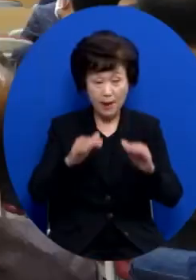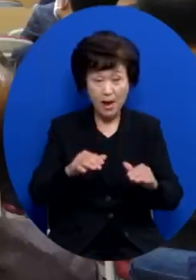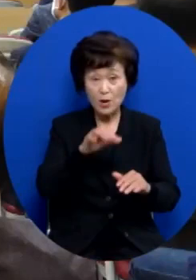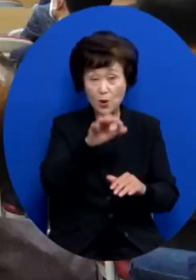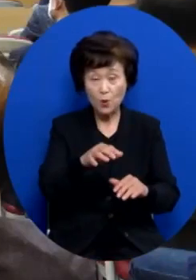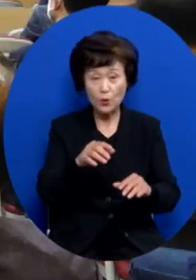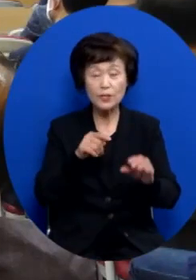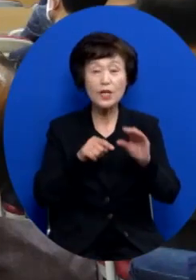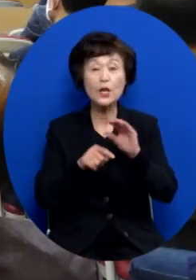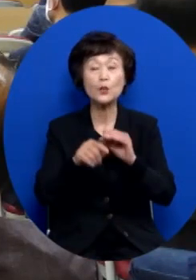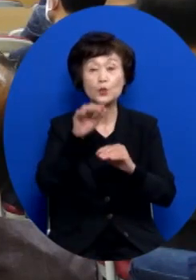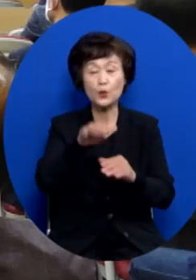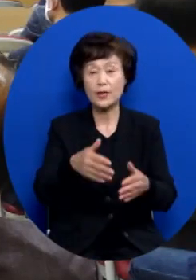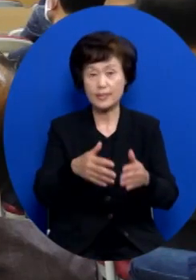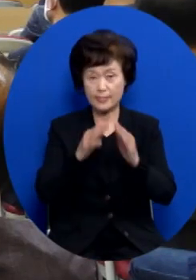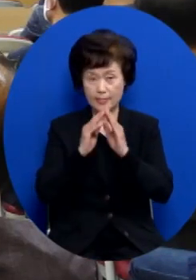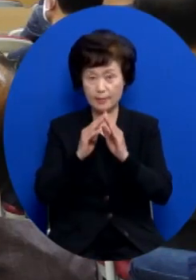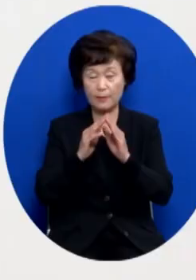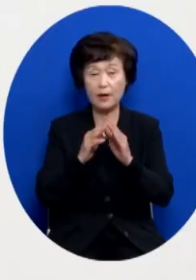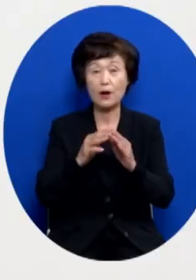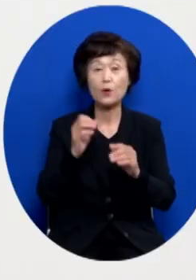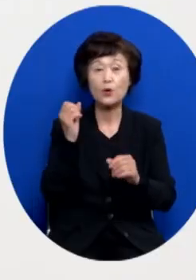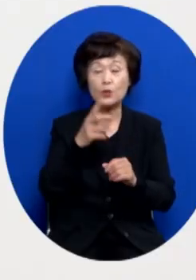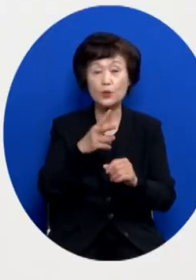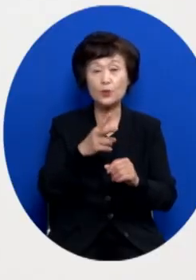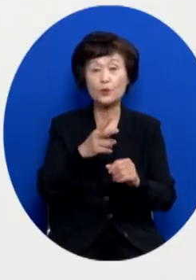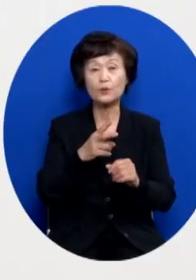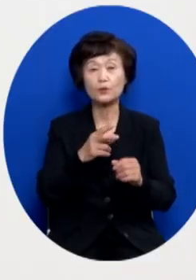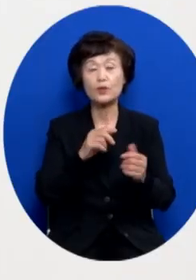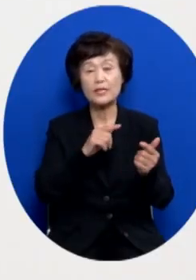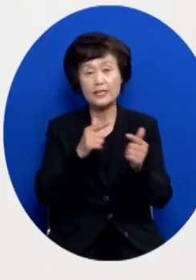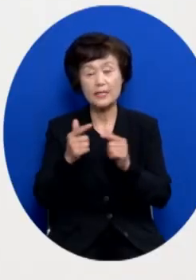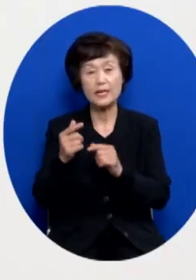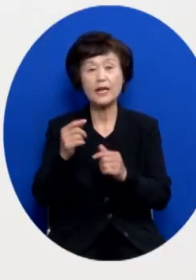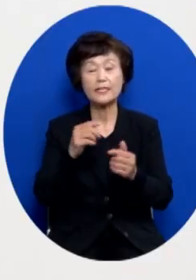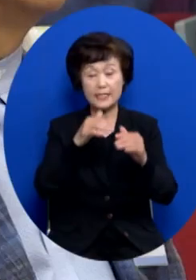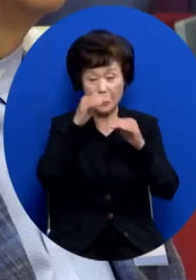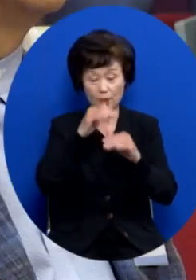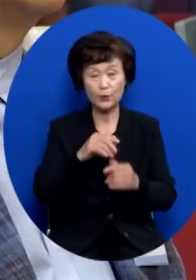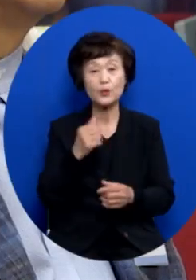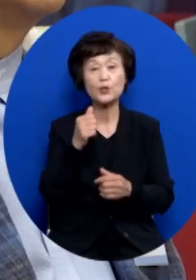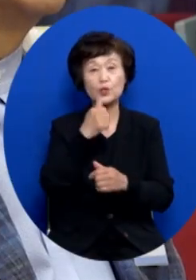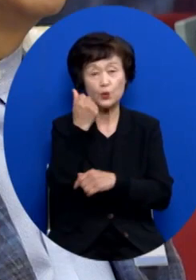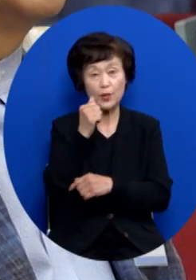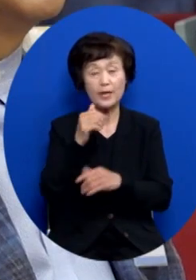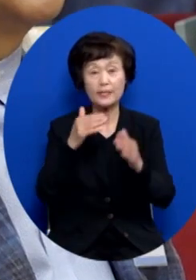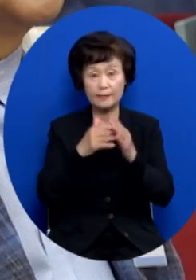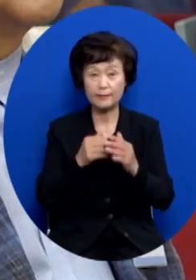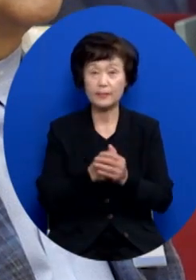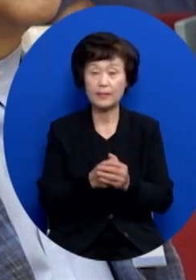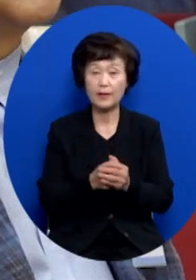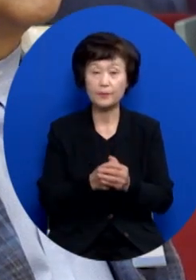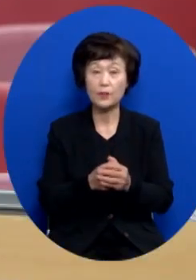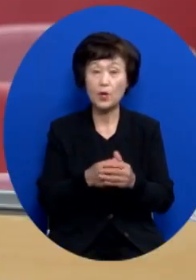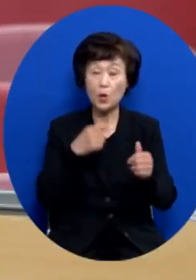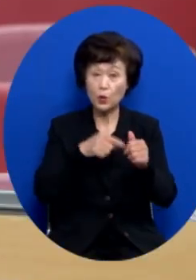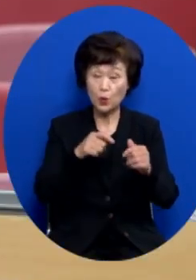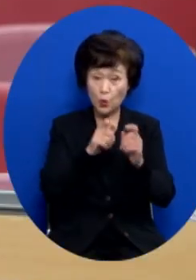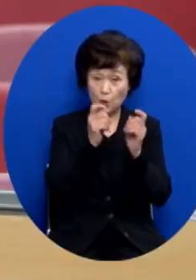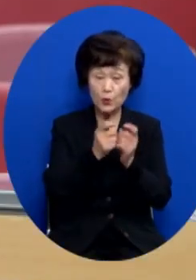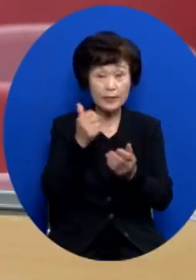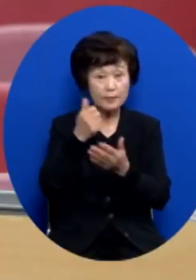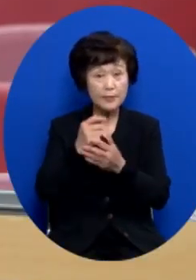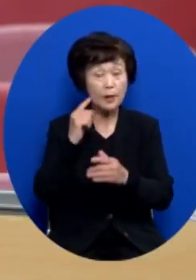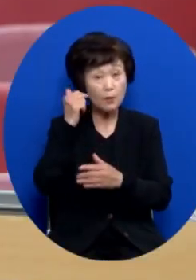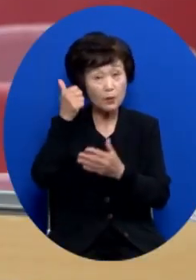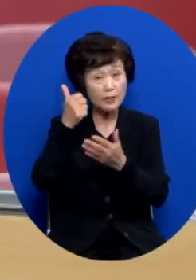교류하며 교회자립의 기반을 갖춘 청림교회 등을 소개했습니다. 이어 총회교회 자립개발원 교육팀장 김태훈 목사가